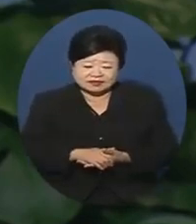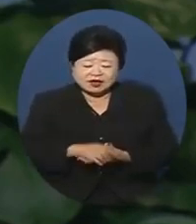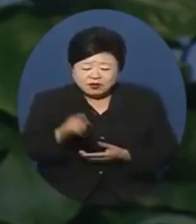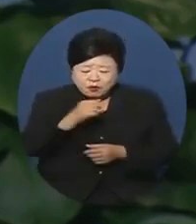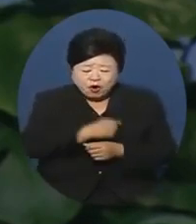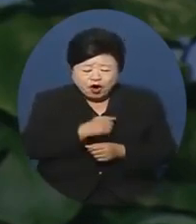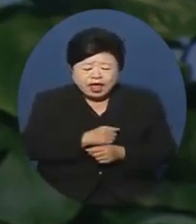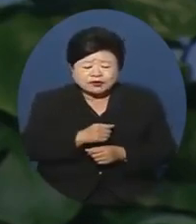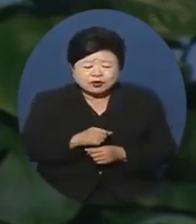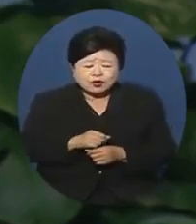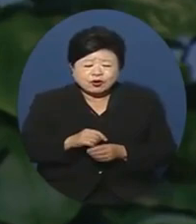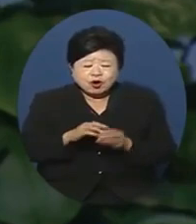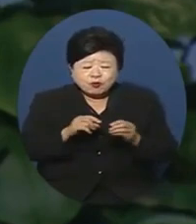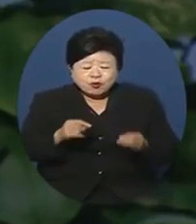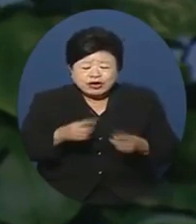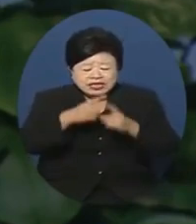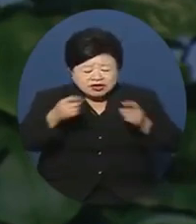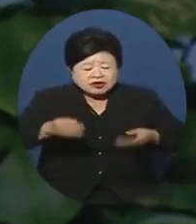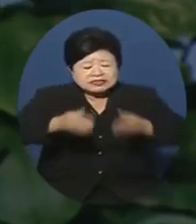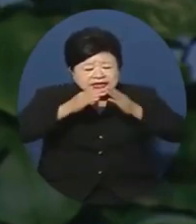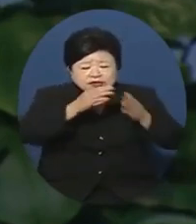무엇을 해도 모래성을 산다.